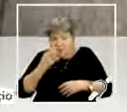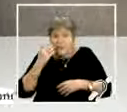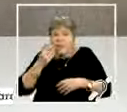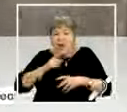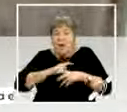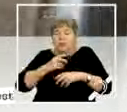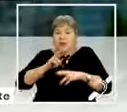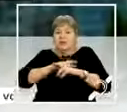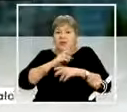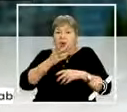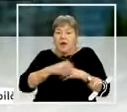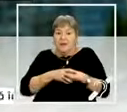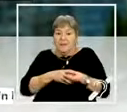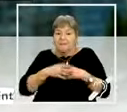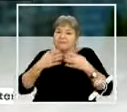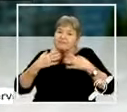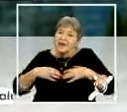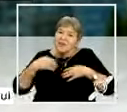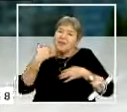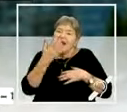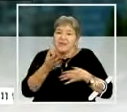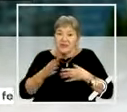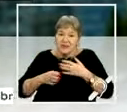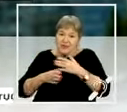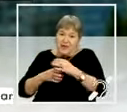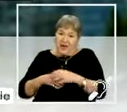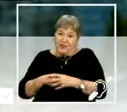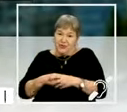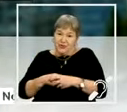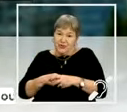place să ajut și să mă implic